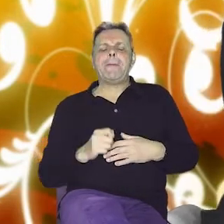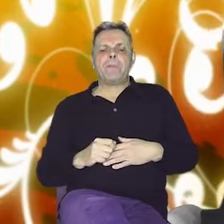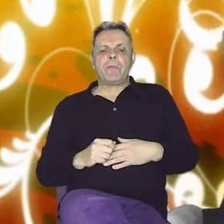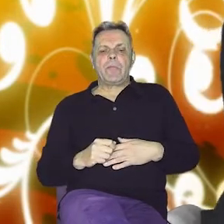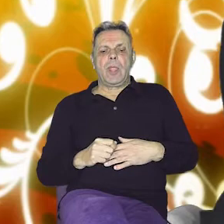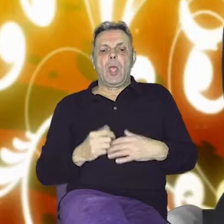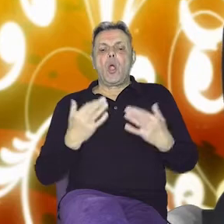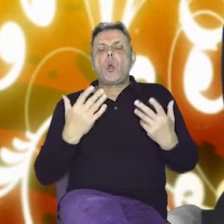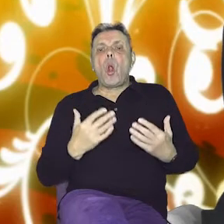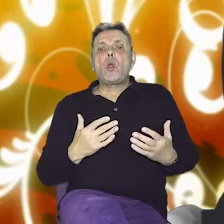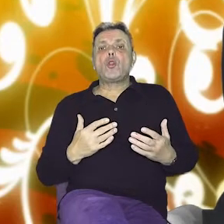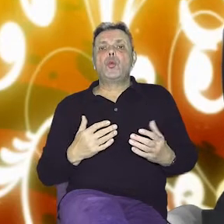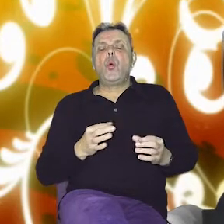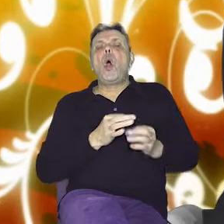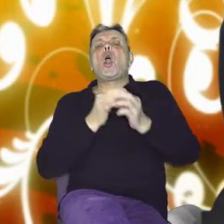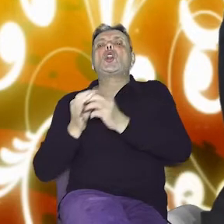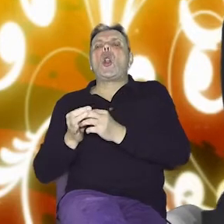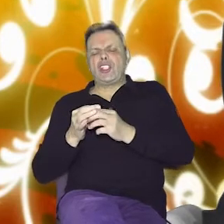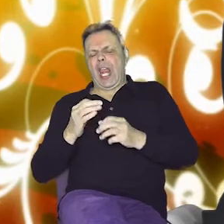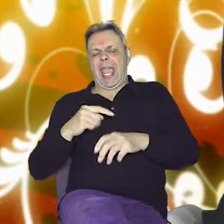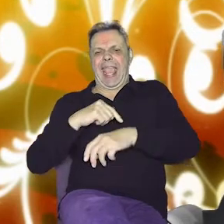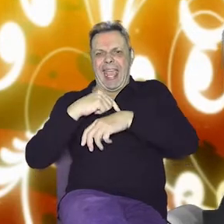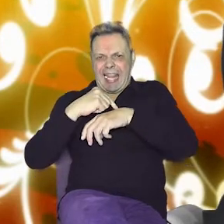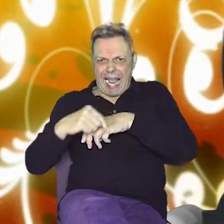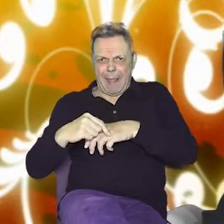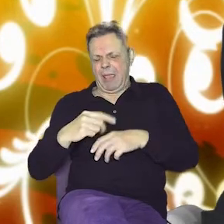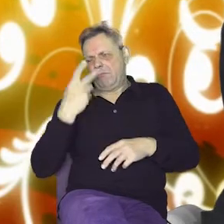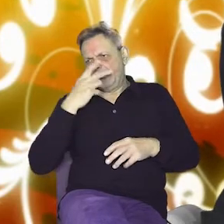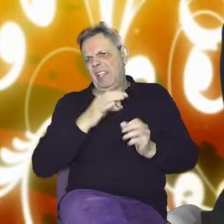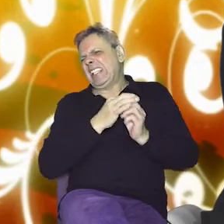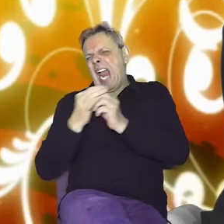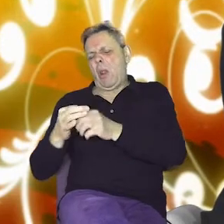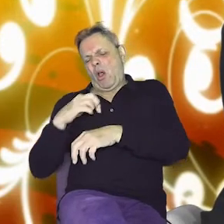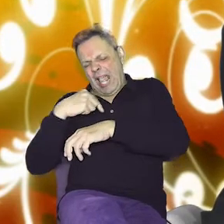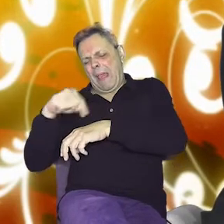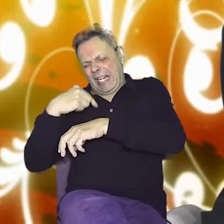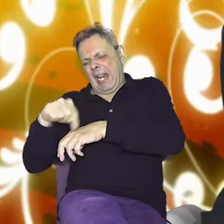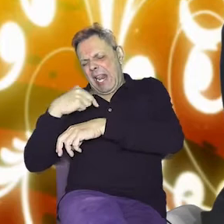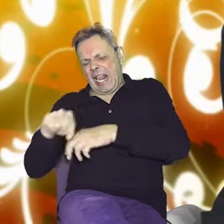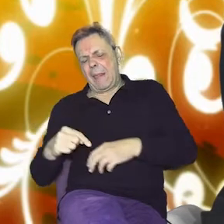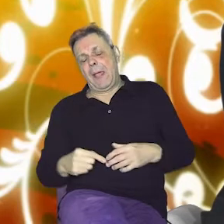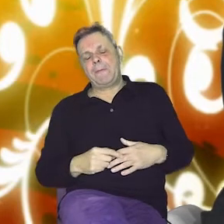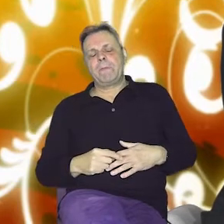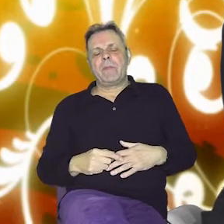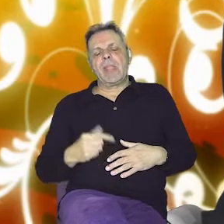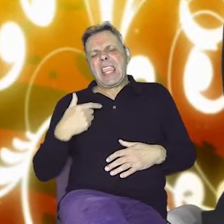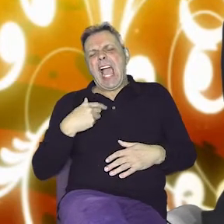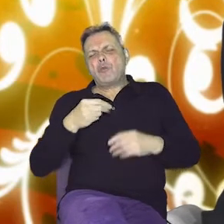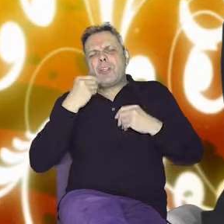i tako to, koliko su zapravo kronične rane, tako da bi se ja više malo sad bazirao oko tih kroničnih